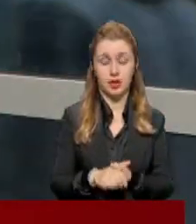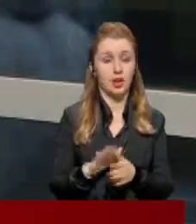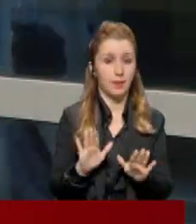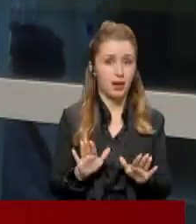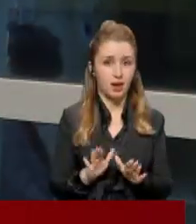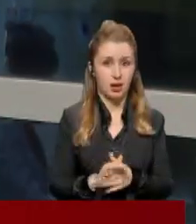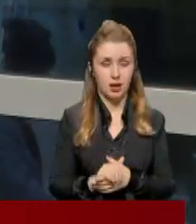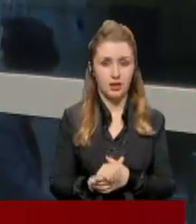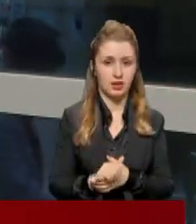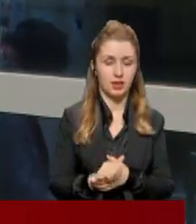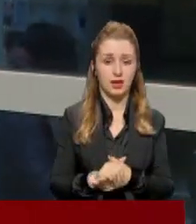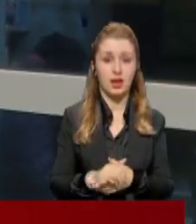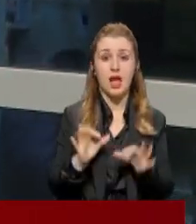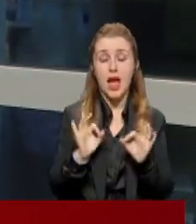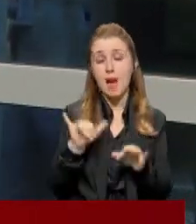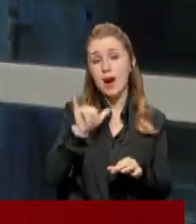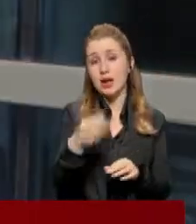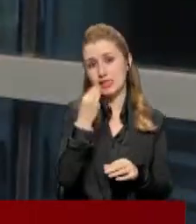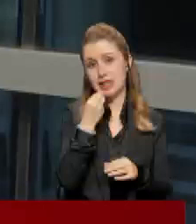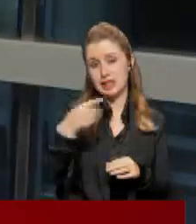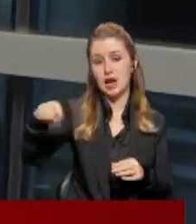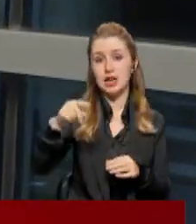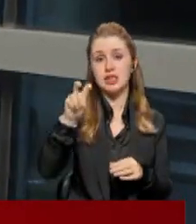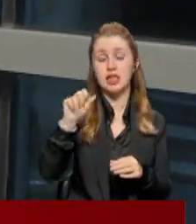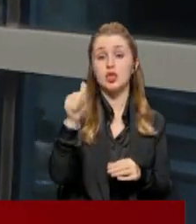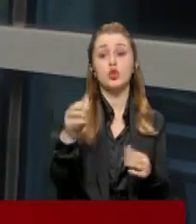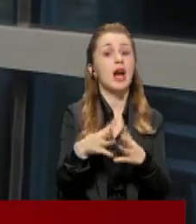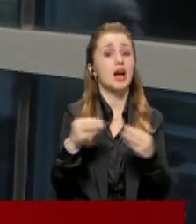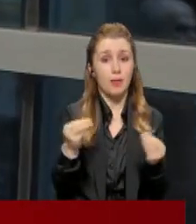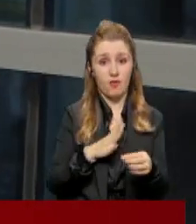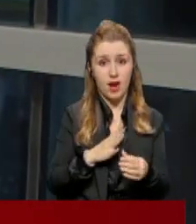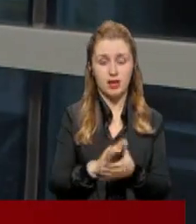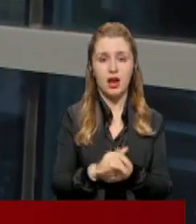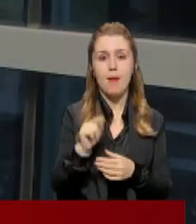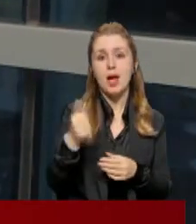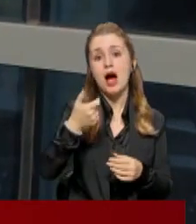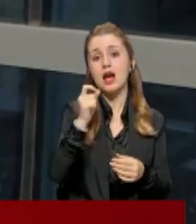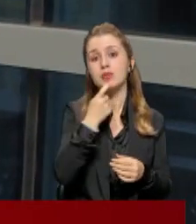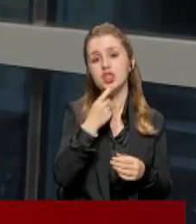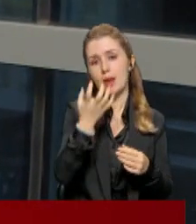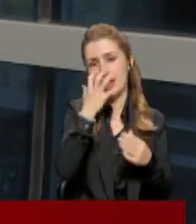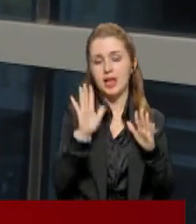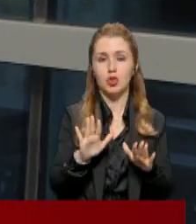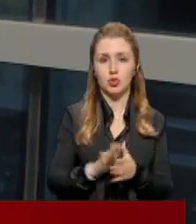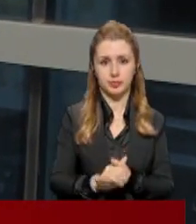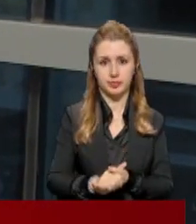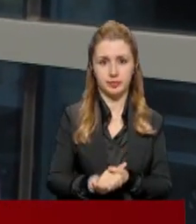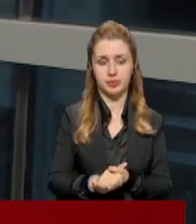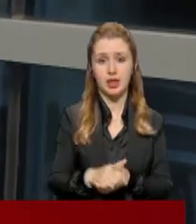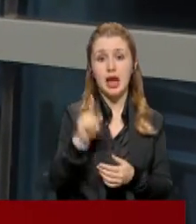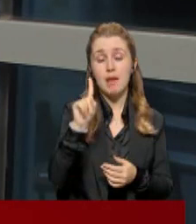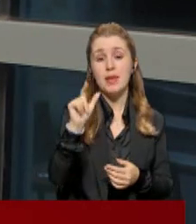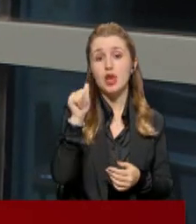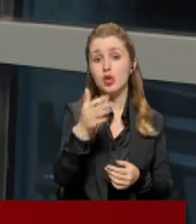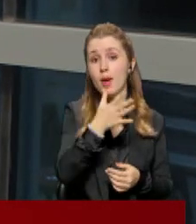Ama hep hakkımız yendi. 8 günden kaybediyorum. Ben 60 yaşını bekliyorum. Bir